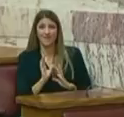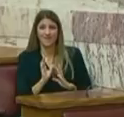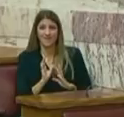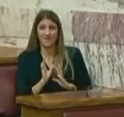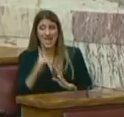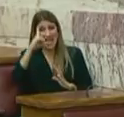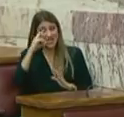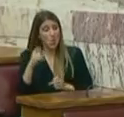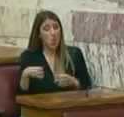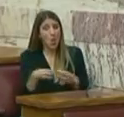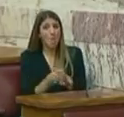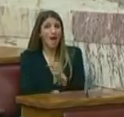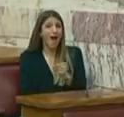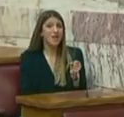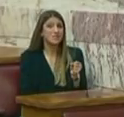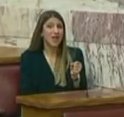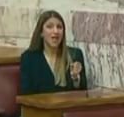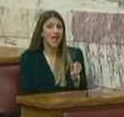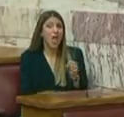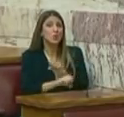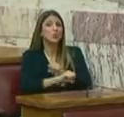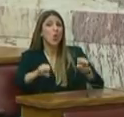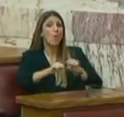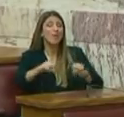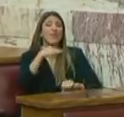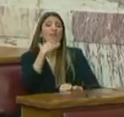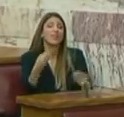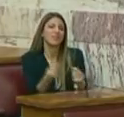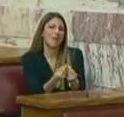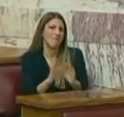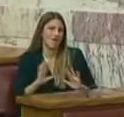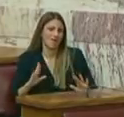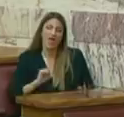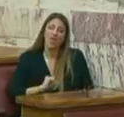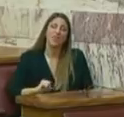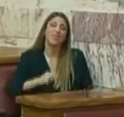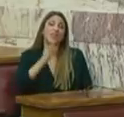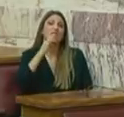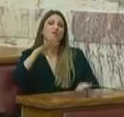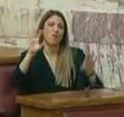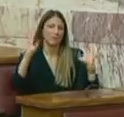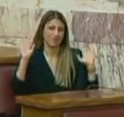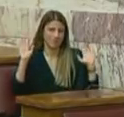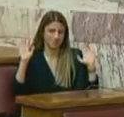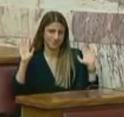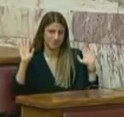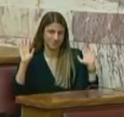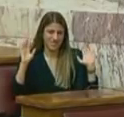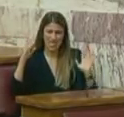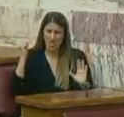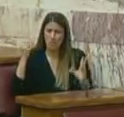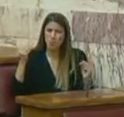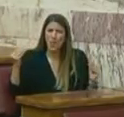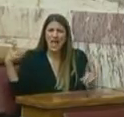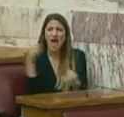αριστερά από τρομοκράτηση δεν καταλαβαίνει. Δεν καταλάβαιναν χιλιάδες